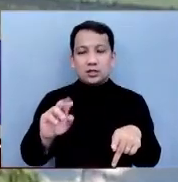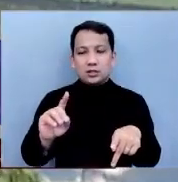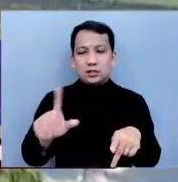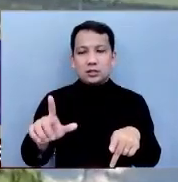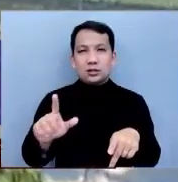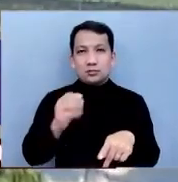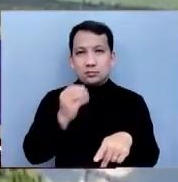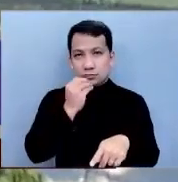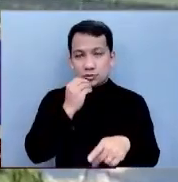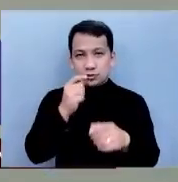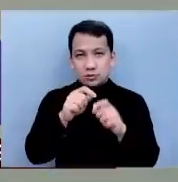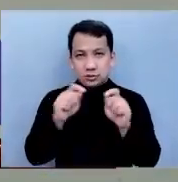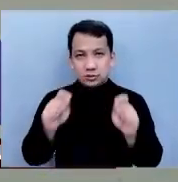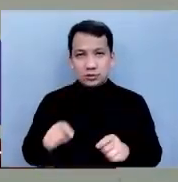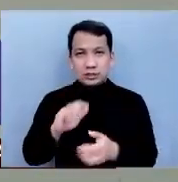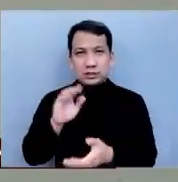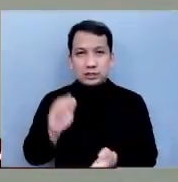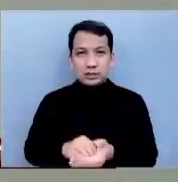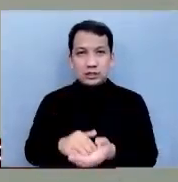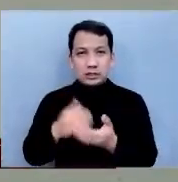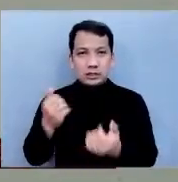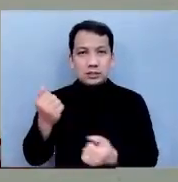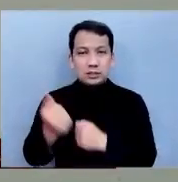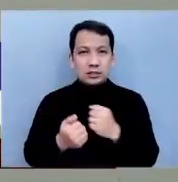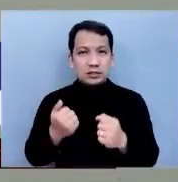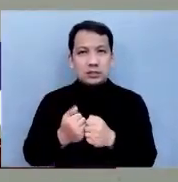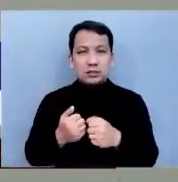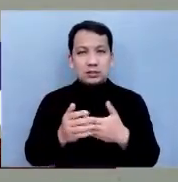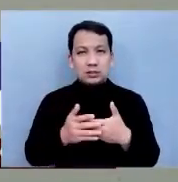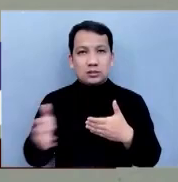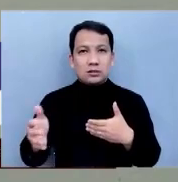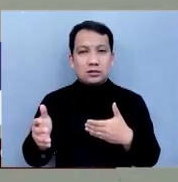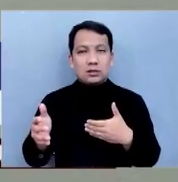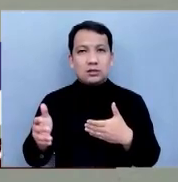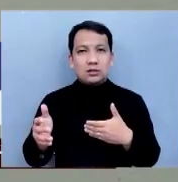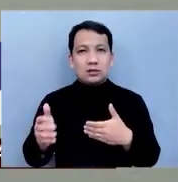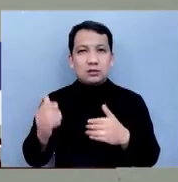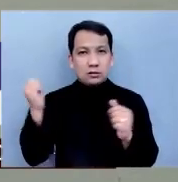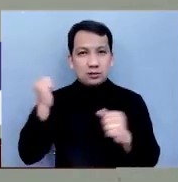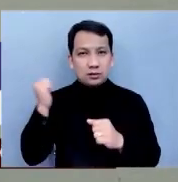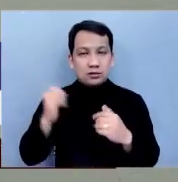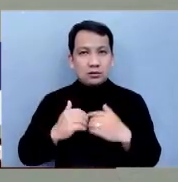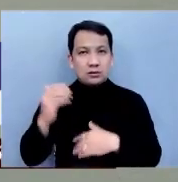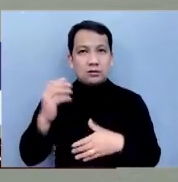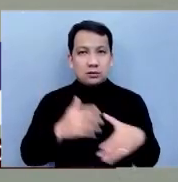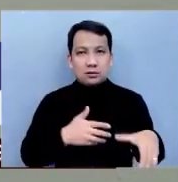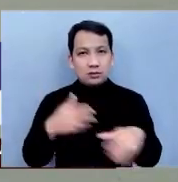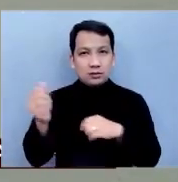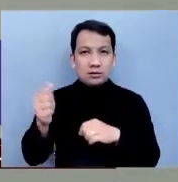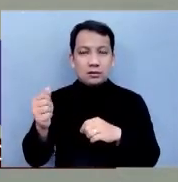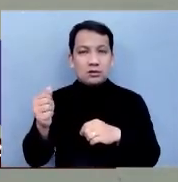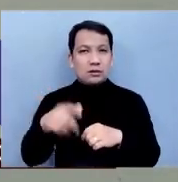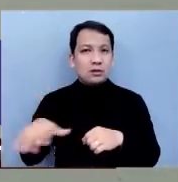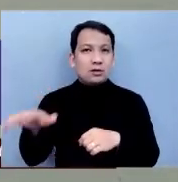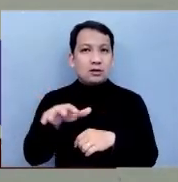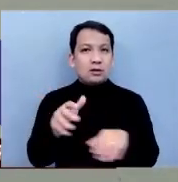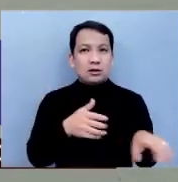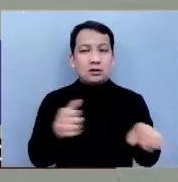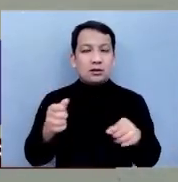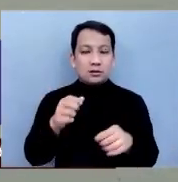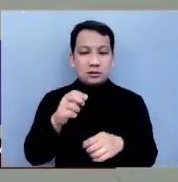Center. From this year up to 2028, hopefully mailabas na natin lahat yung nakaando sa New